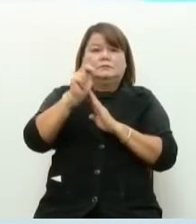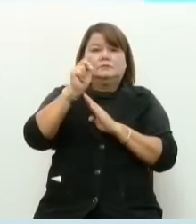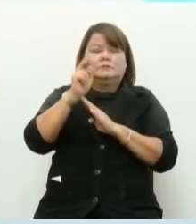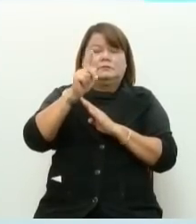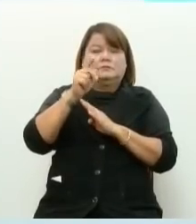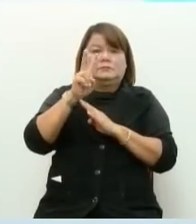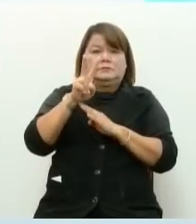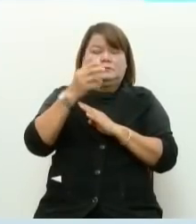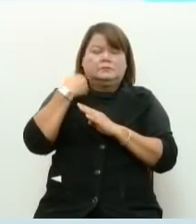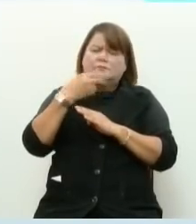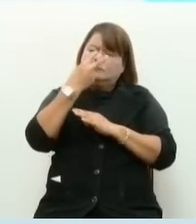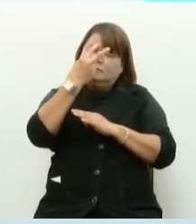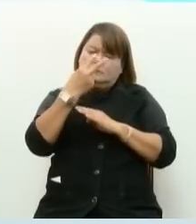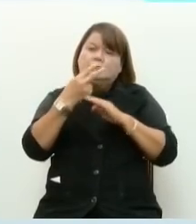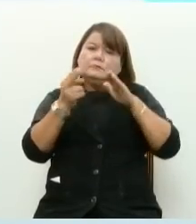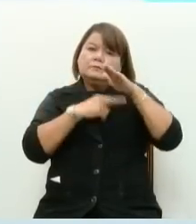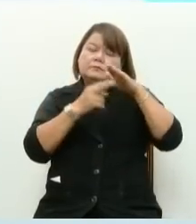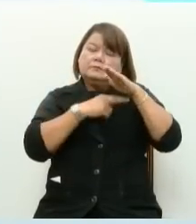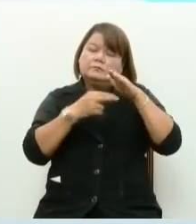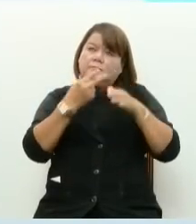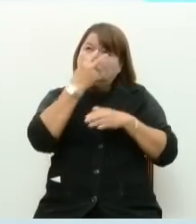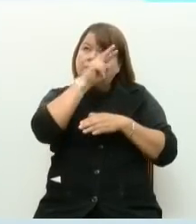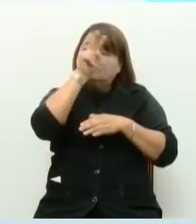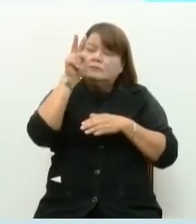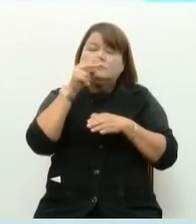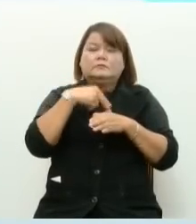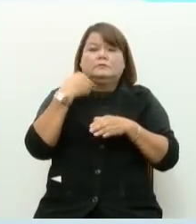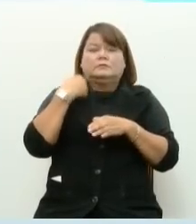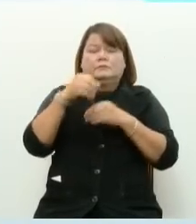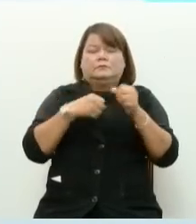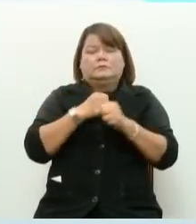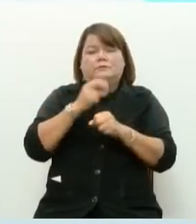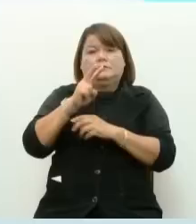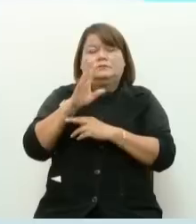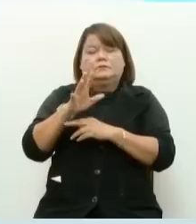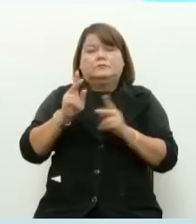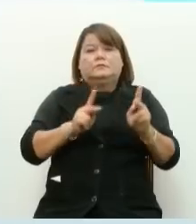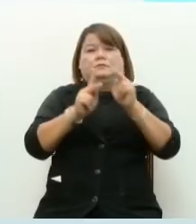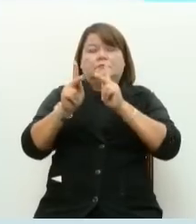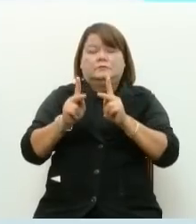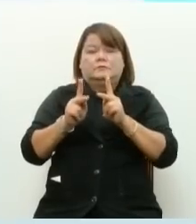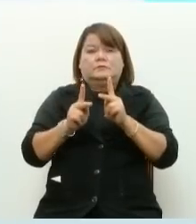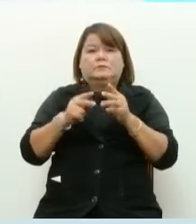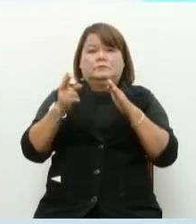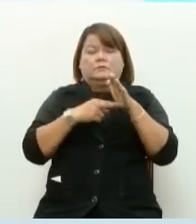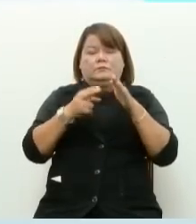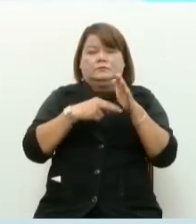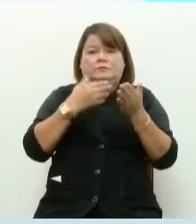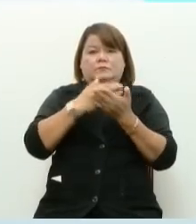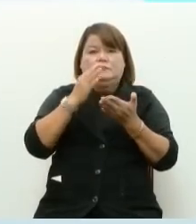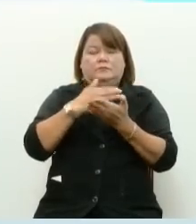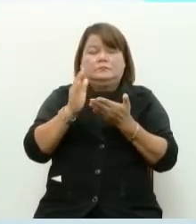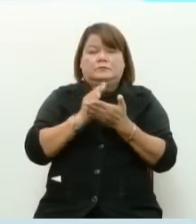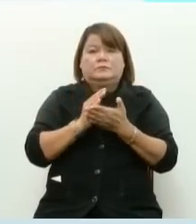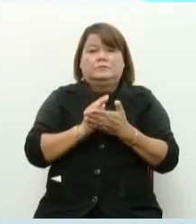มเมืองปัวค่ะในวันที่22ตุลาคม2566นี้นะคะกับกิจกรรมในการวิ่งเนี่ยจะแบ่งออกด้วยกันทั้งหมด